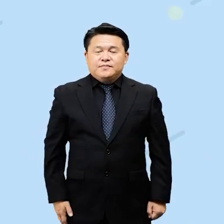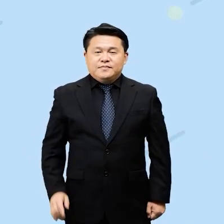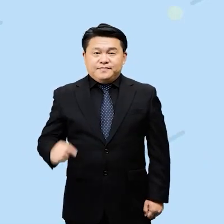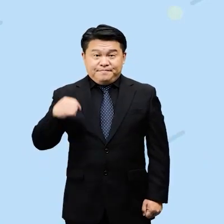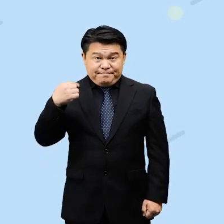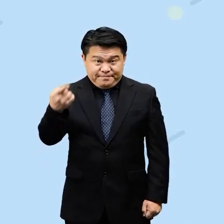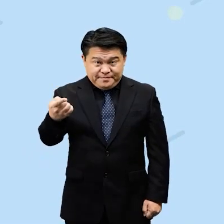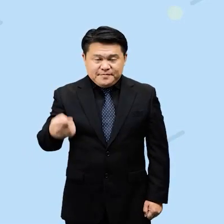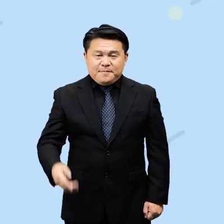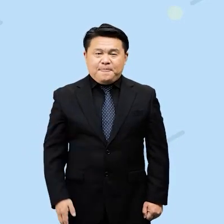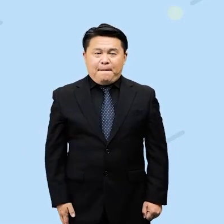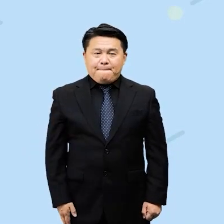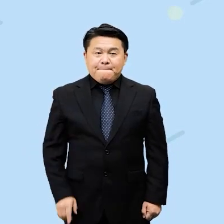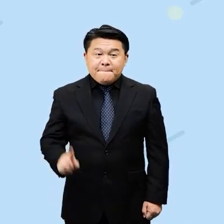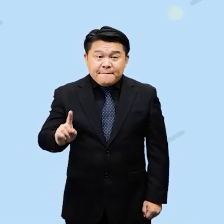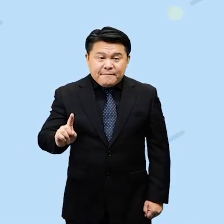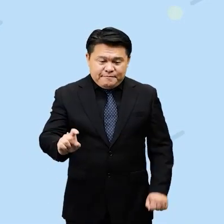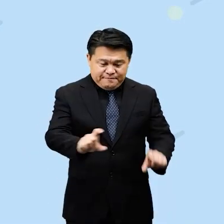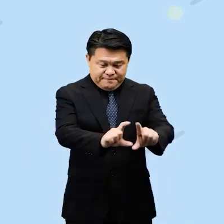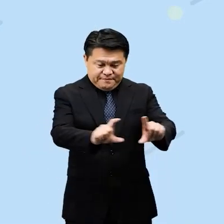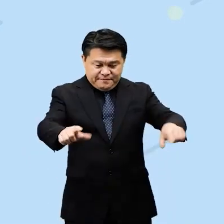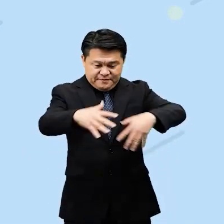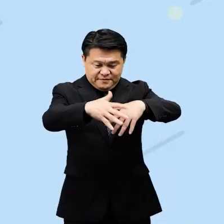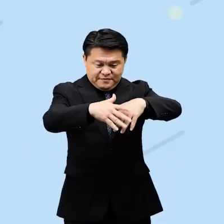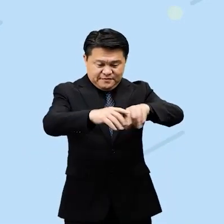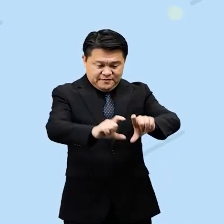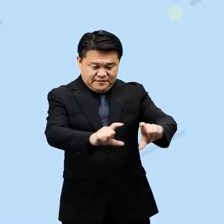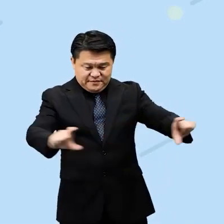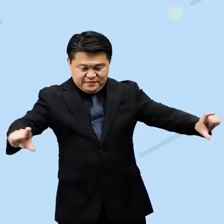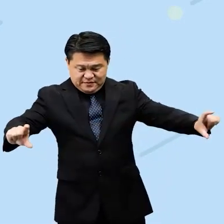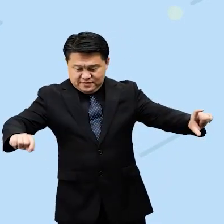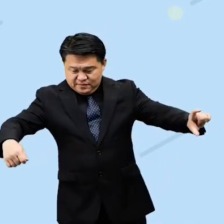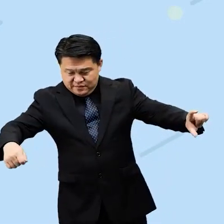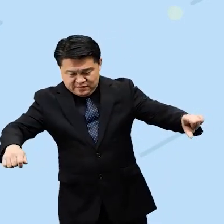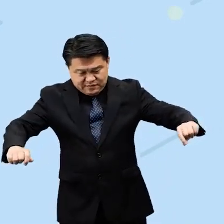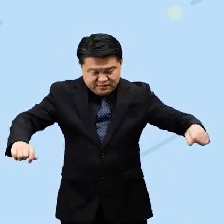하며 탁구 네트를 설치합니다.